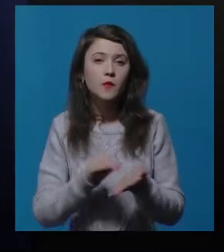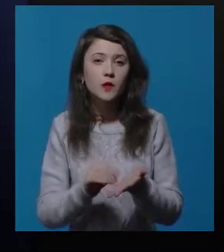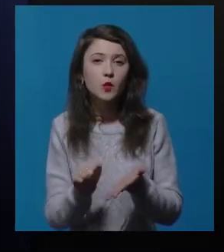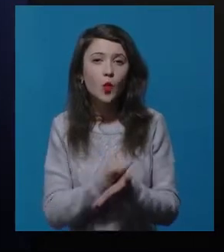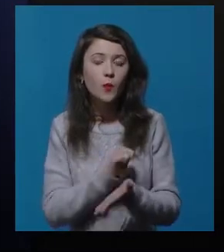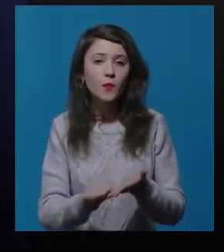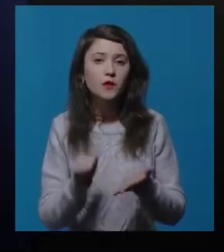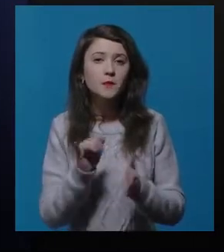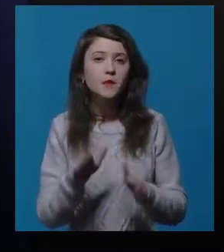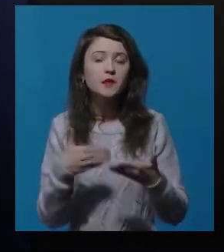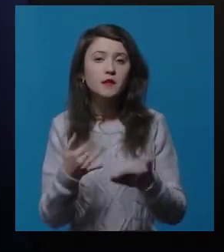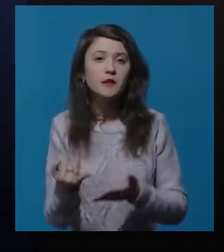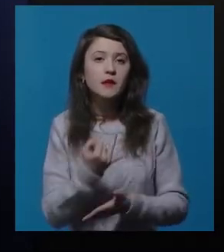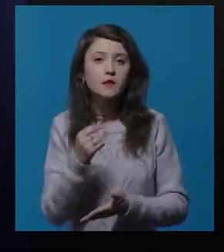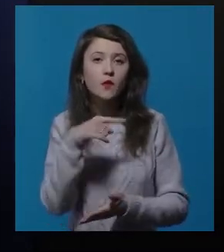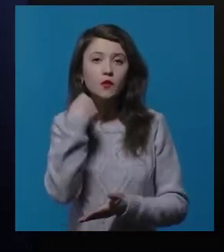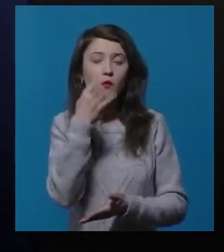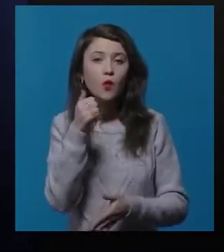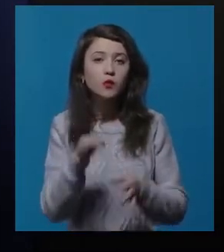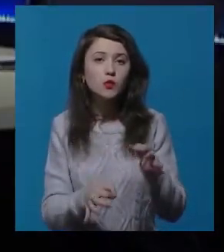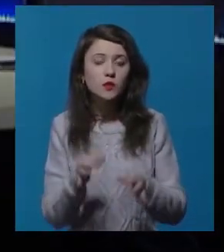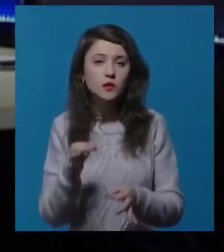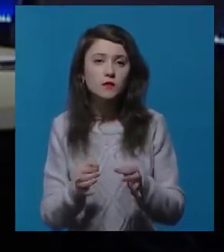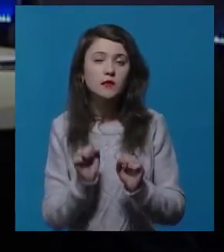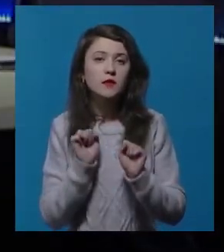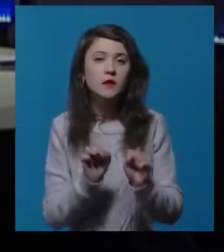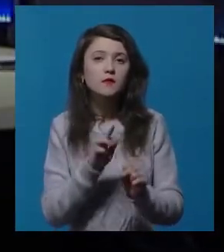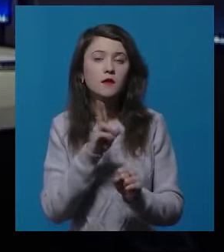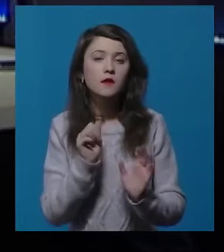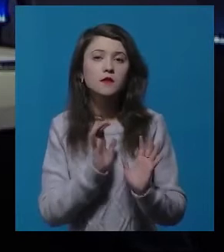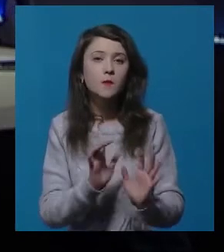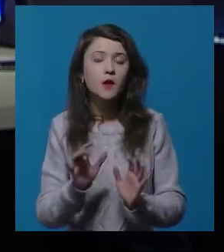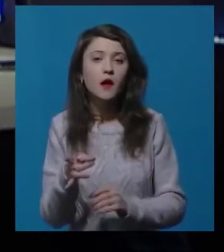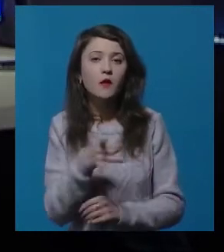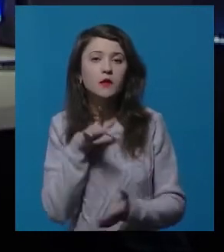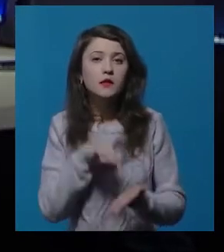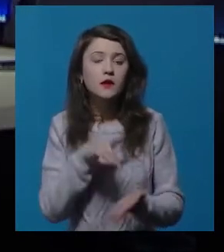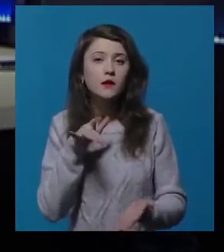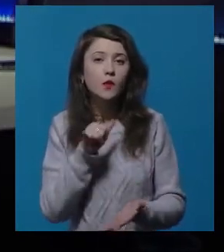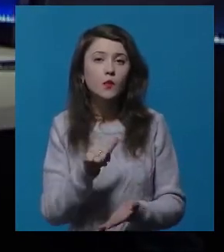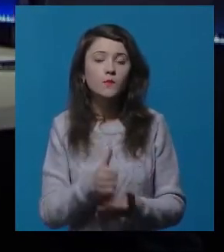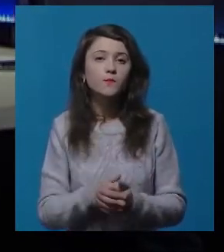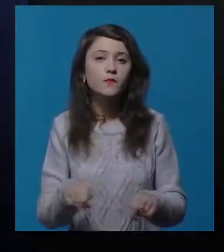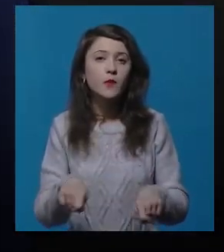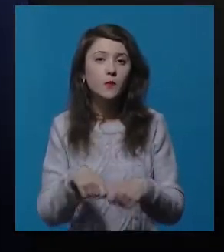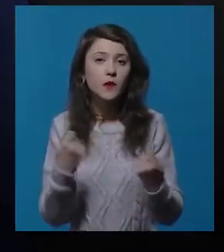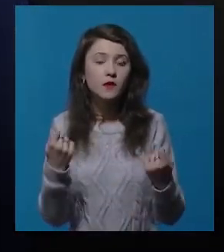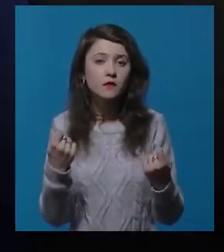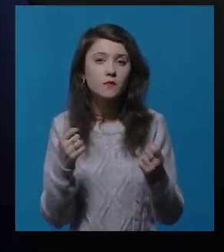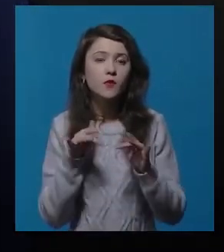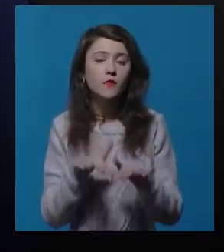та представництво інтересів особи у суді. Захист, якраз забезпечують регіональні центри у кримінальних провадженнях, тому що особи,